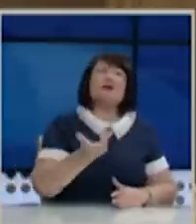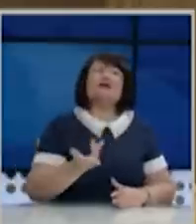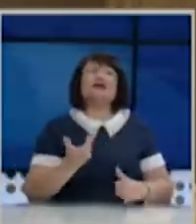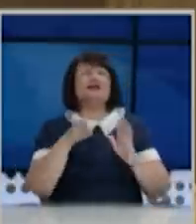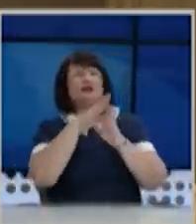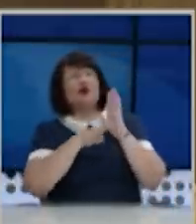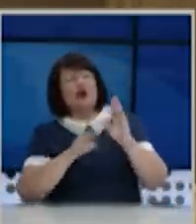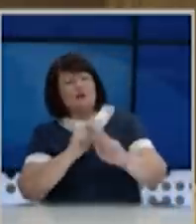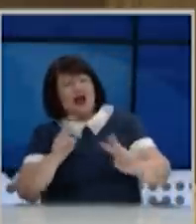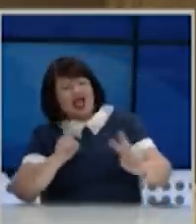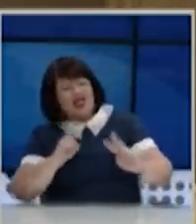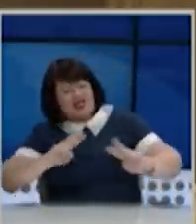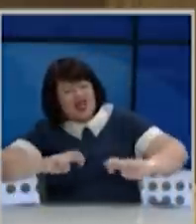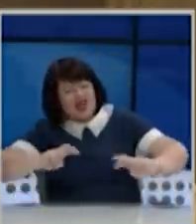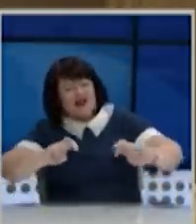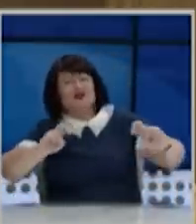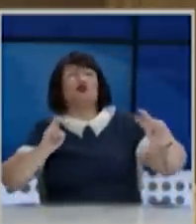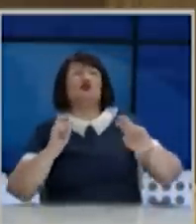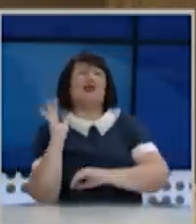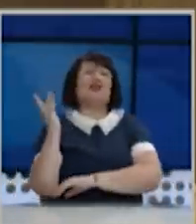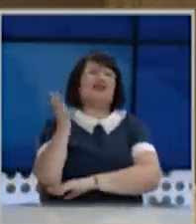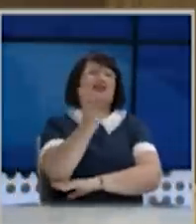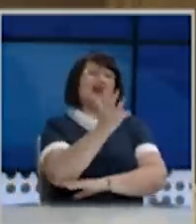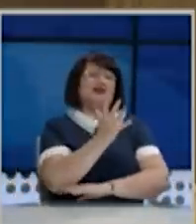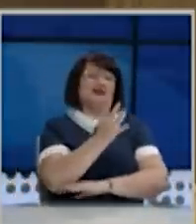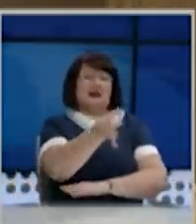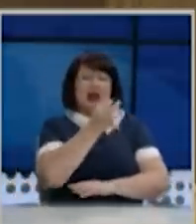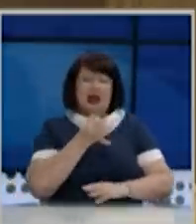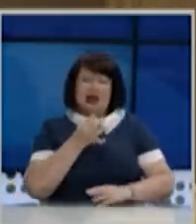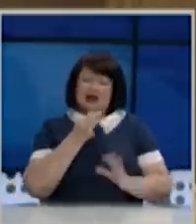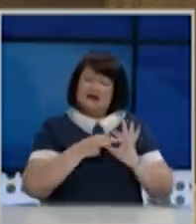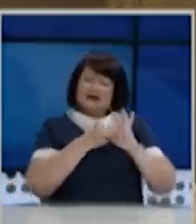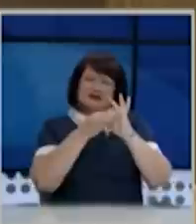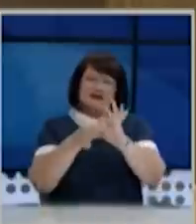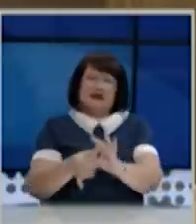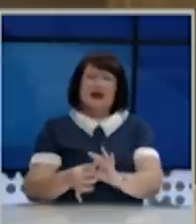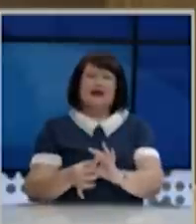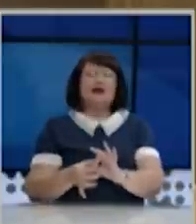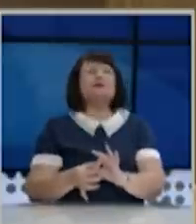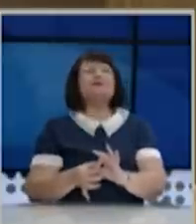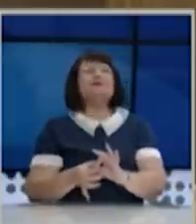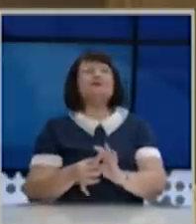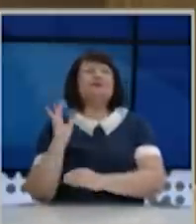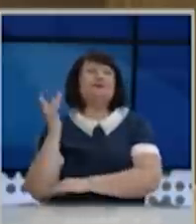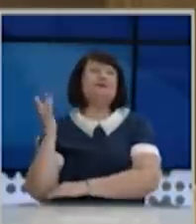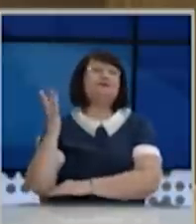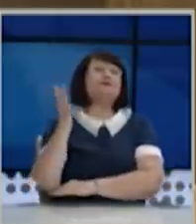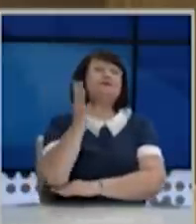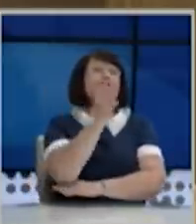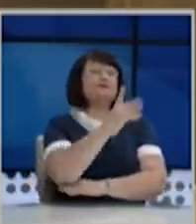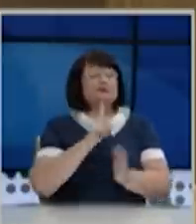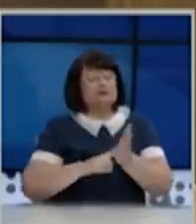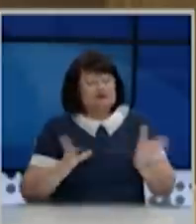πρόγραμμα καθαρισμού των δασών. Μιλούσατε μονίμως για τον πυρήνα των δασών που πρέπει να